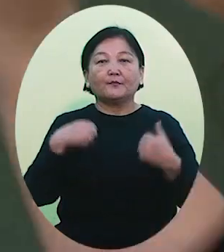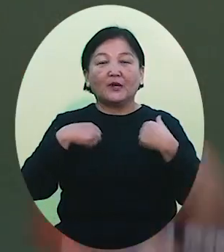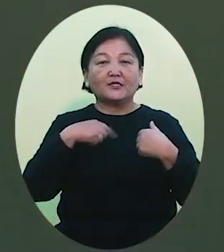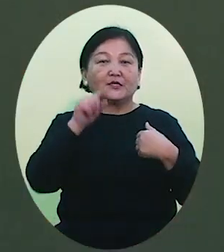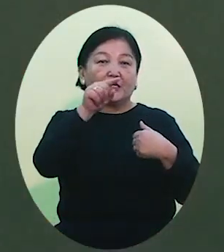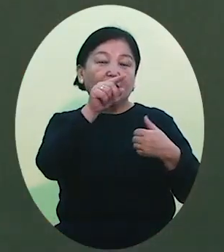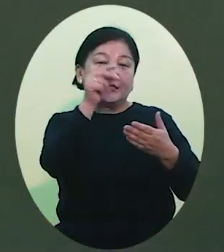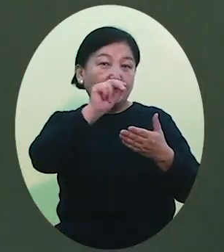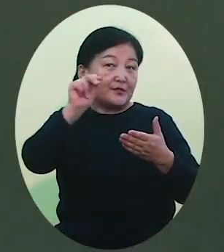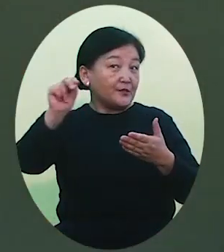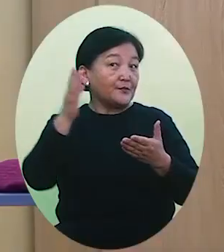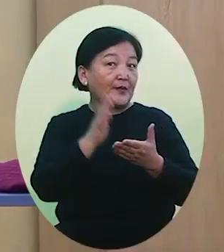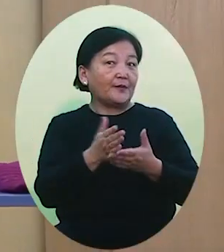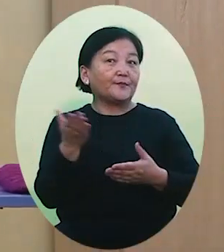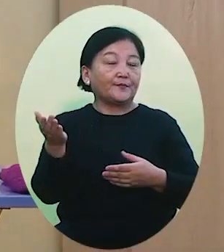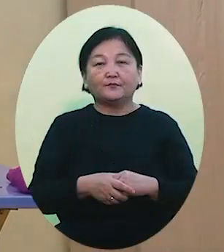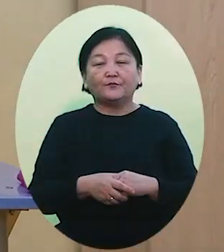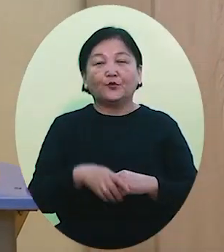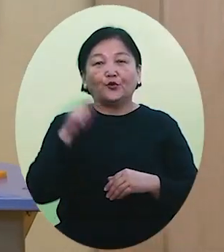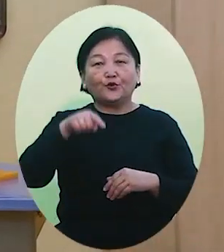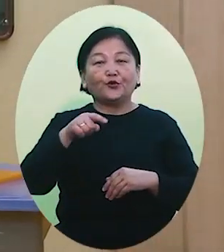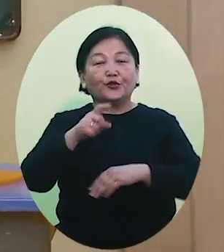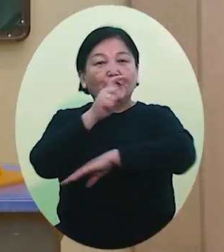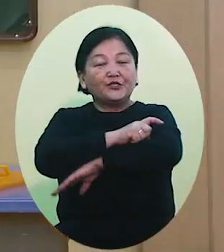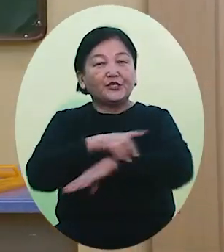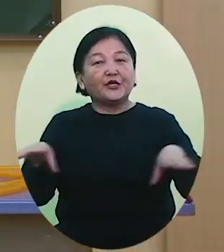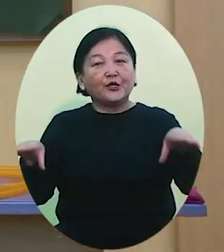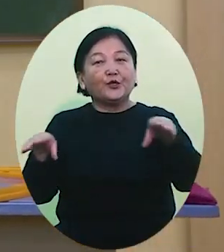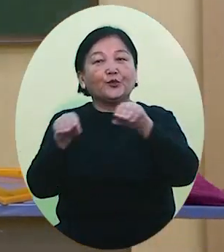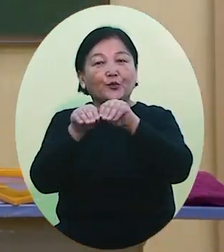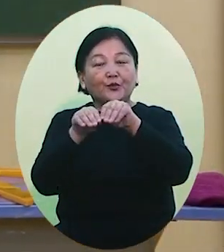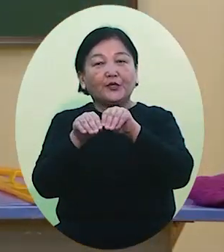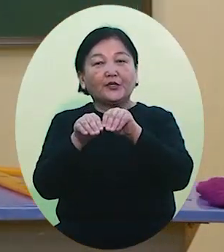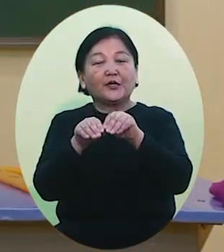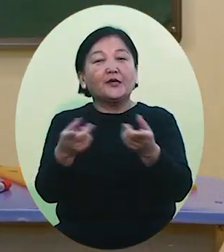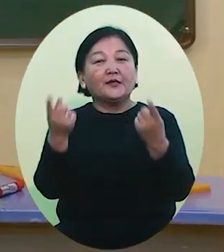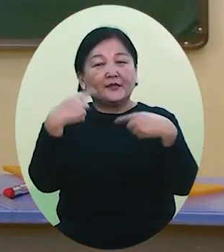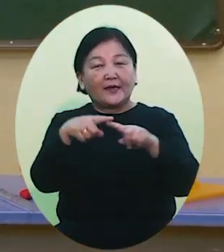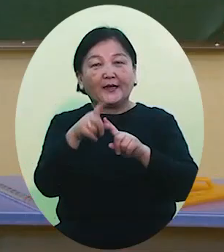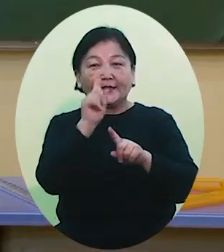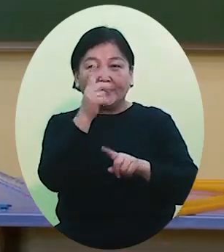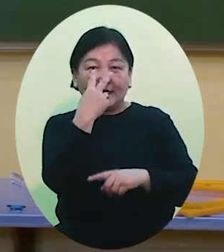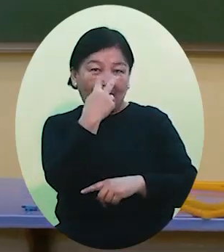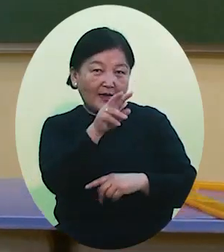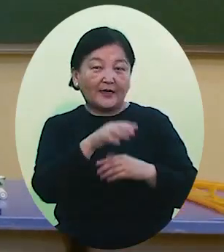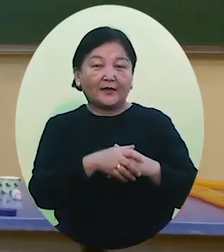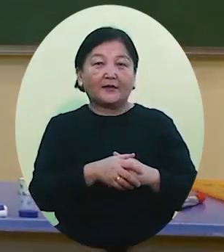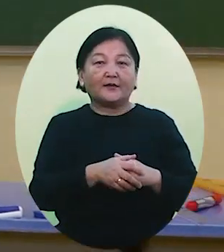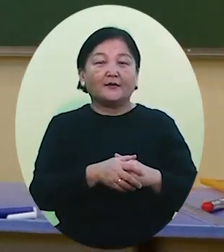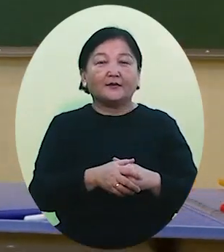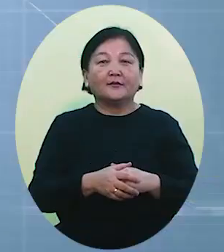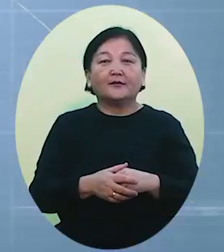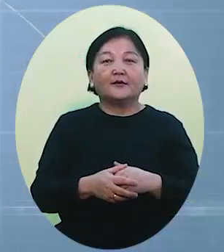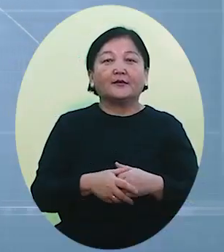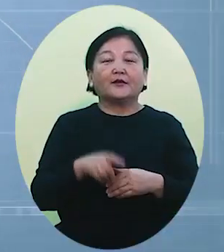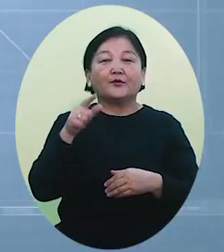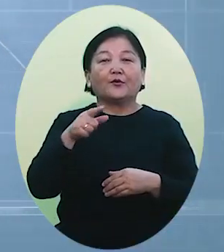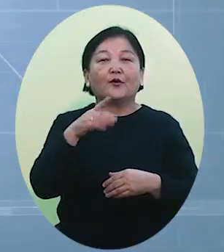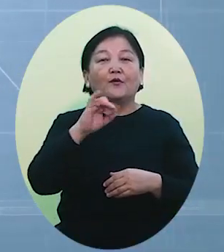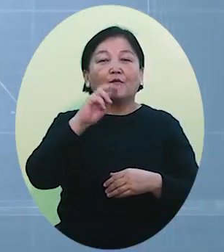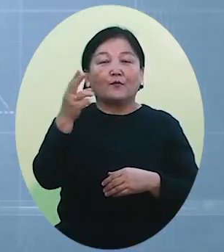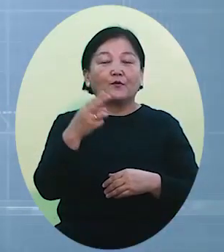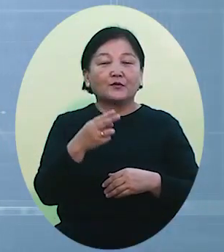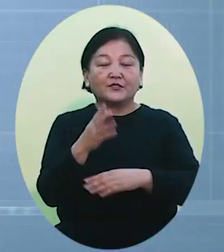За багш нэгэ тэмдэглэж. За өнөөдрийн хичээлийнхаа дүгнэлтийг эргээд дахиад нэг харъя. За y(kx) функцийн